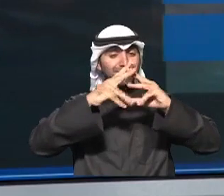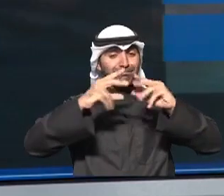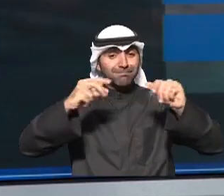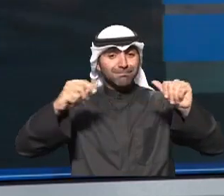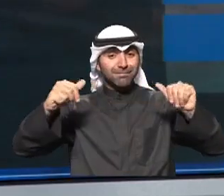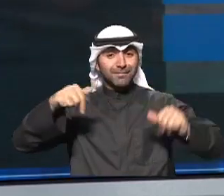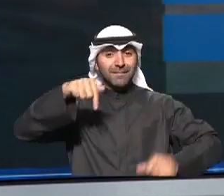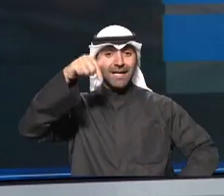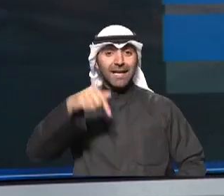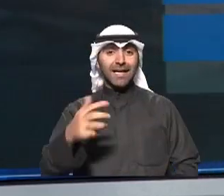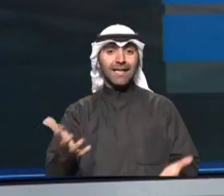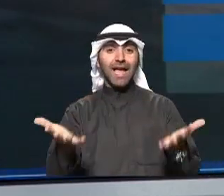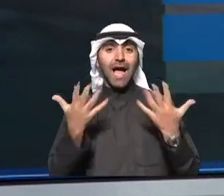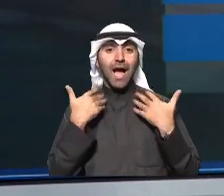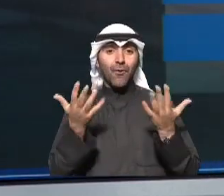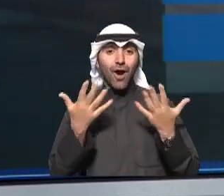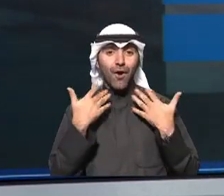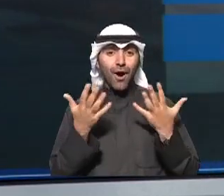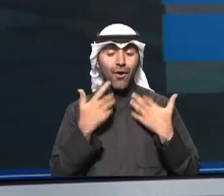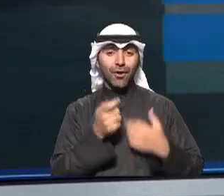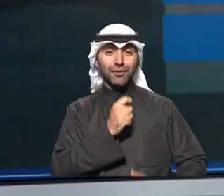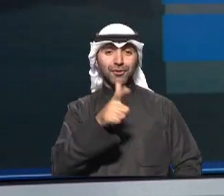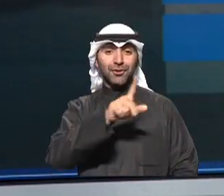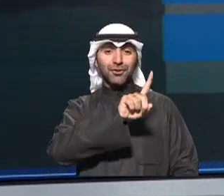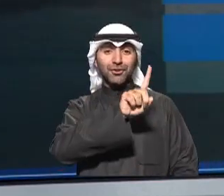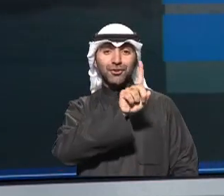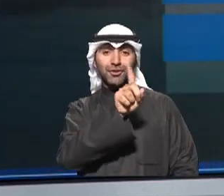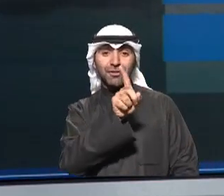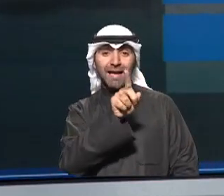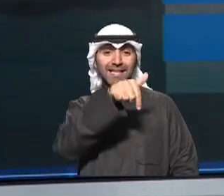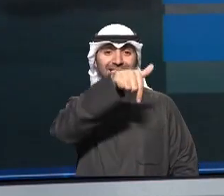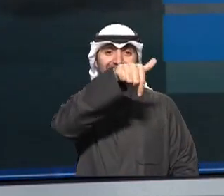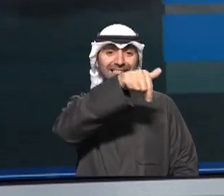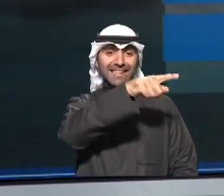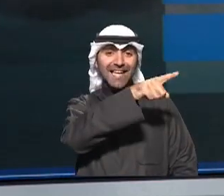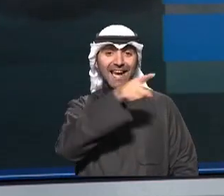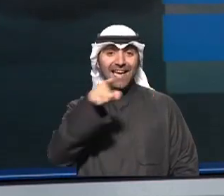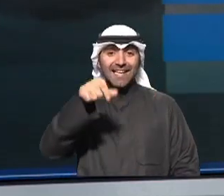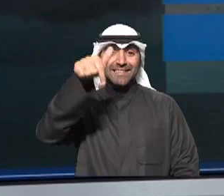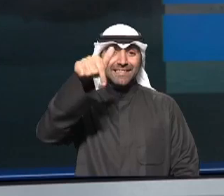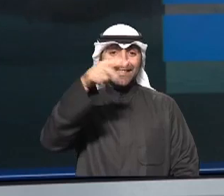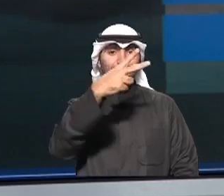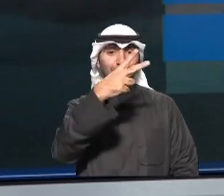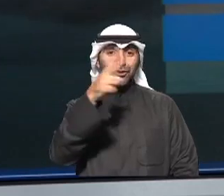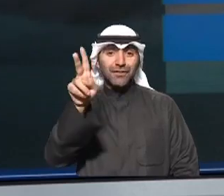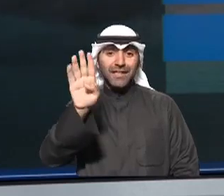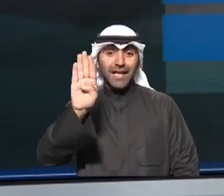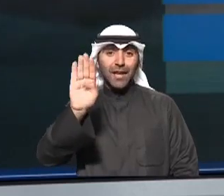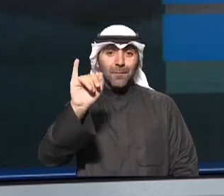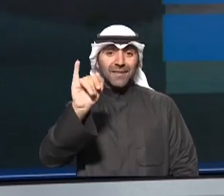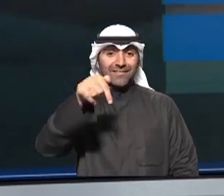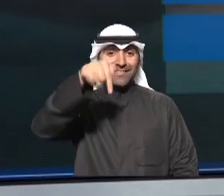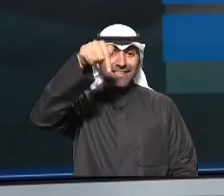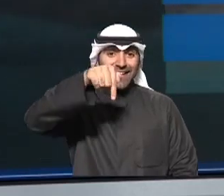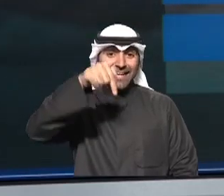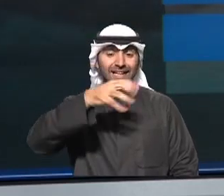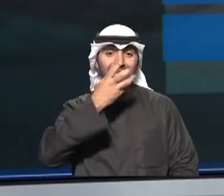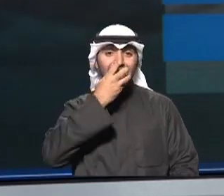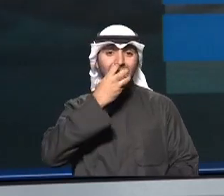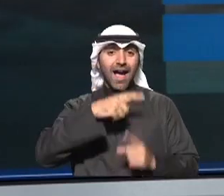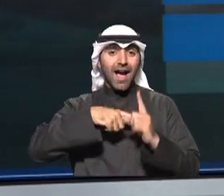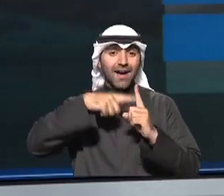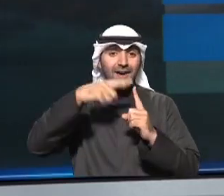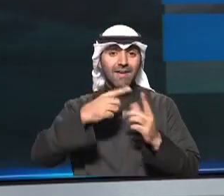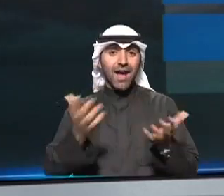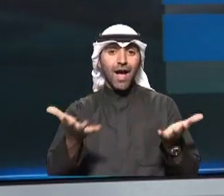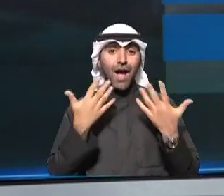متقلبة الاتجاه سرعتها ما بين 6 إلى 26 كيلومتر بالساعة، حاليا 7 كيلومتر بالساعة من الاتجاه الشمال، ودرجة